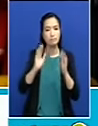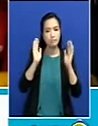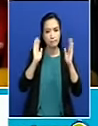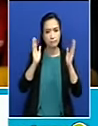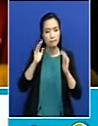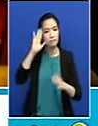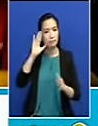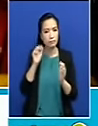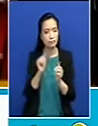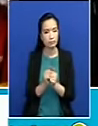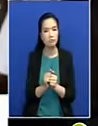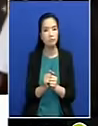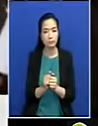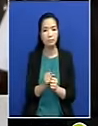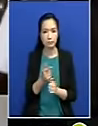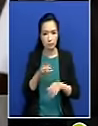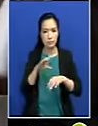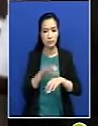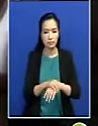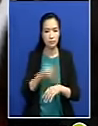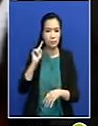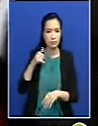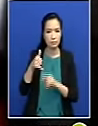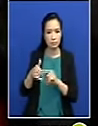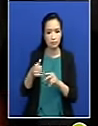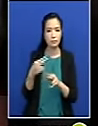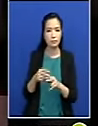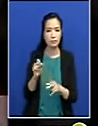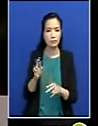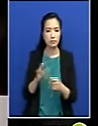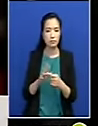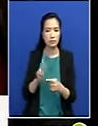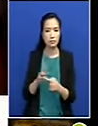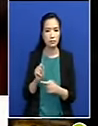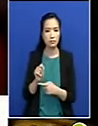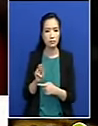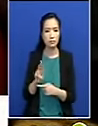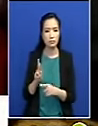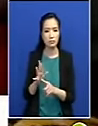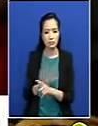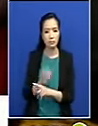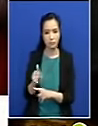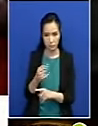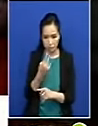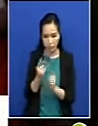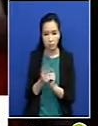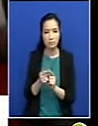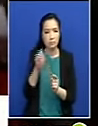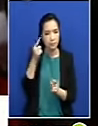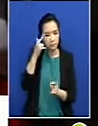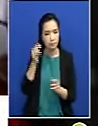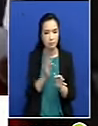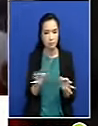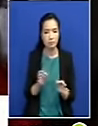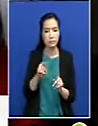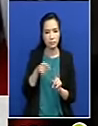าที่ตำรวจนครบาลจระเข้น้อยจับกลุ่มนางสาวสรารัตน์หรือว่านีมปานพาครับเจอพร้อมยาบ้า1,000 เม็ดเ